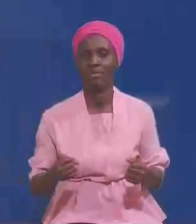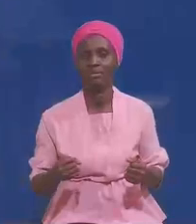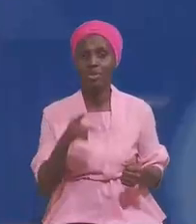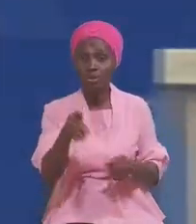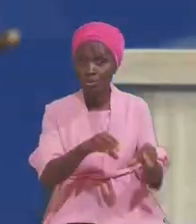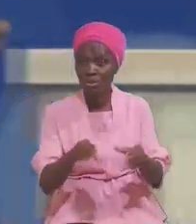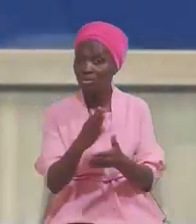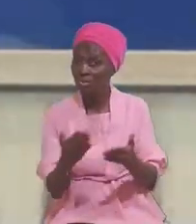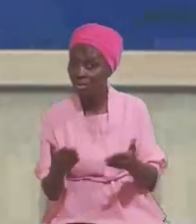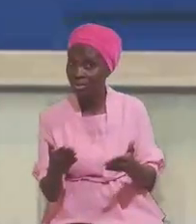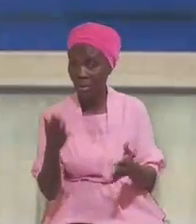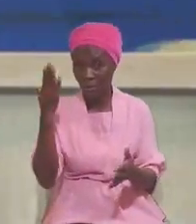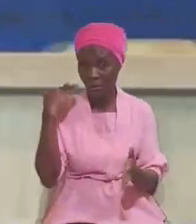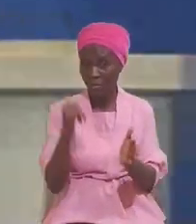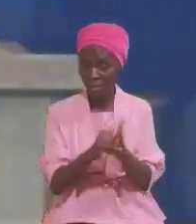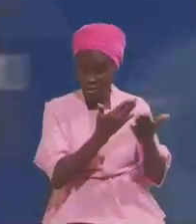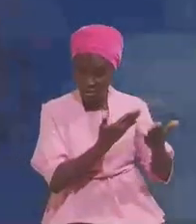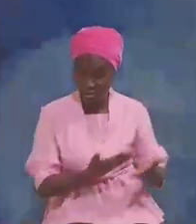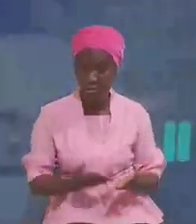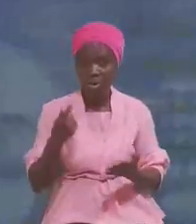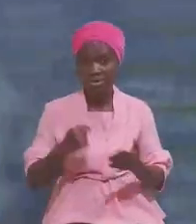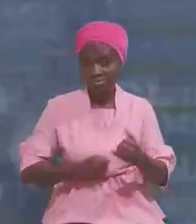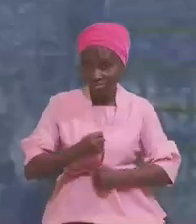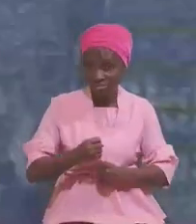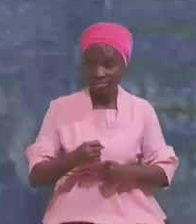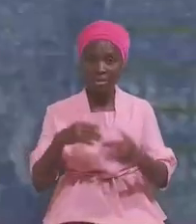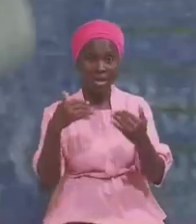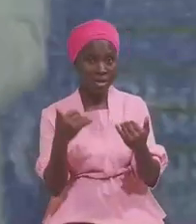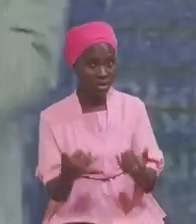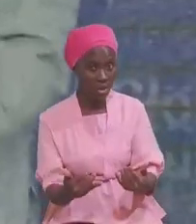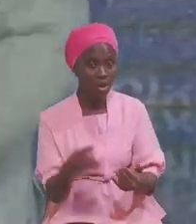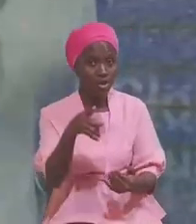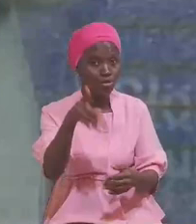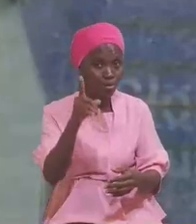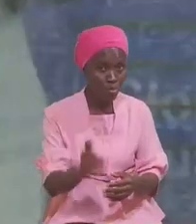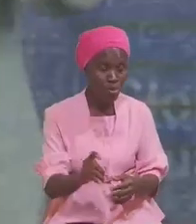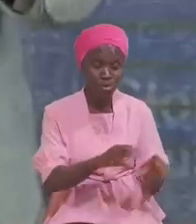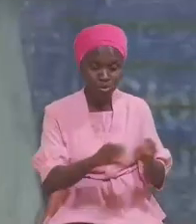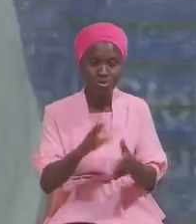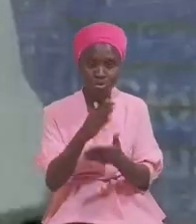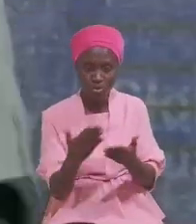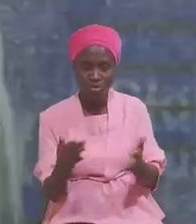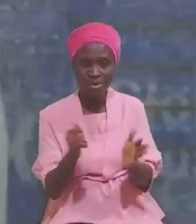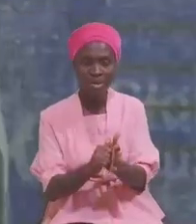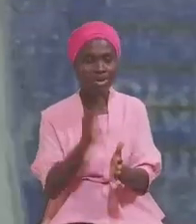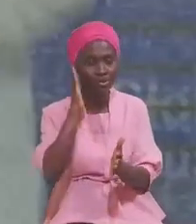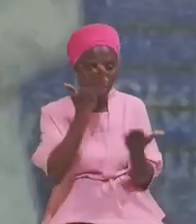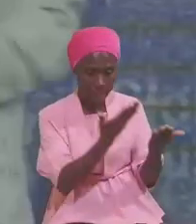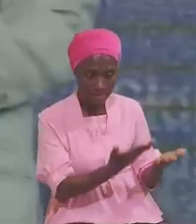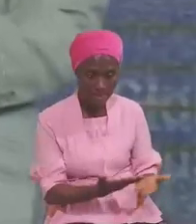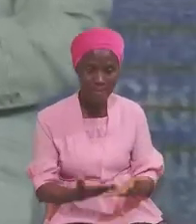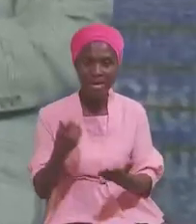chose qui a amené la souffrance. Maintenant, vous devez faire quelque chose qui doit amener